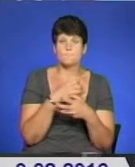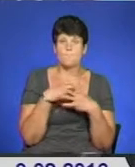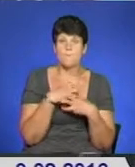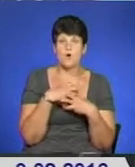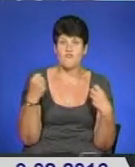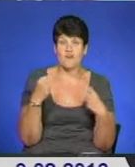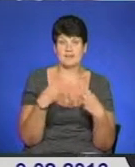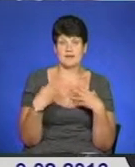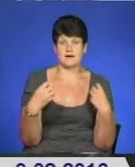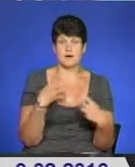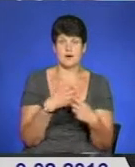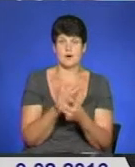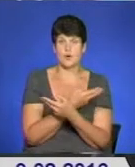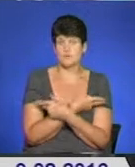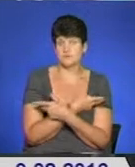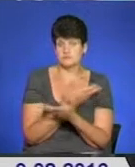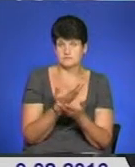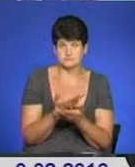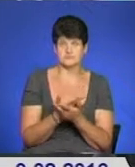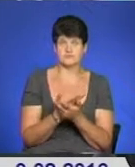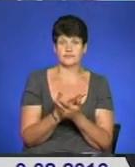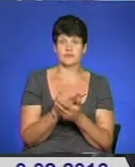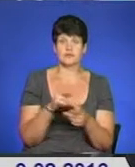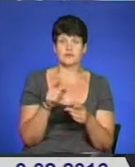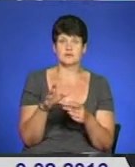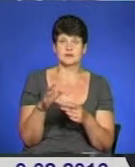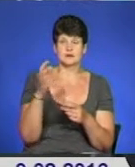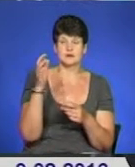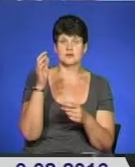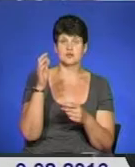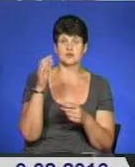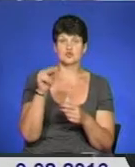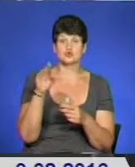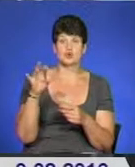покусала патрульного, всі в курсі, там, де було на Чорновола торгівля.